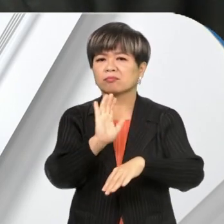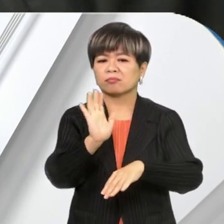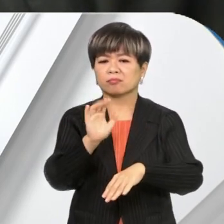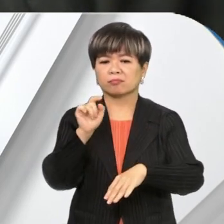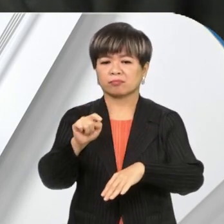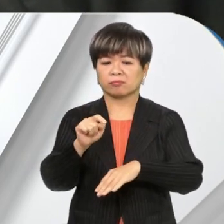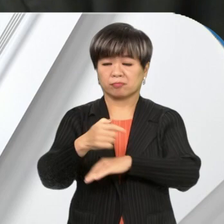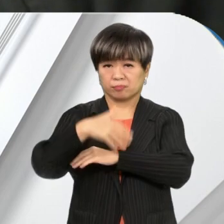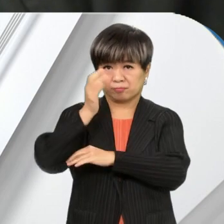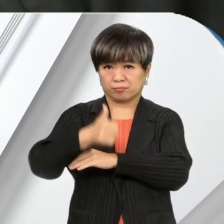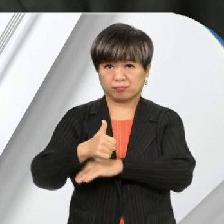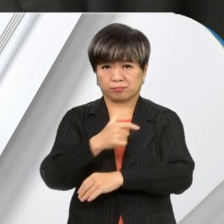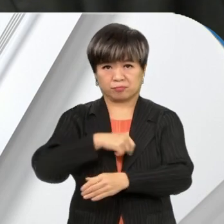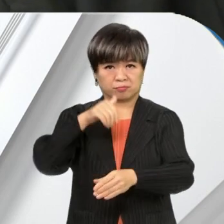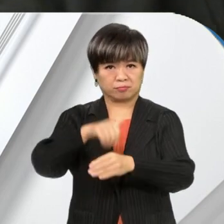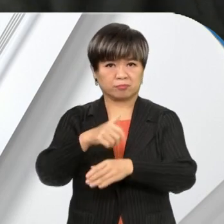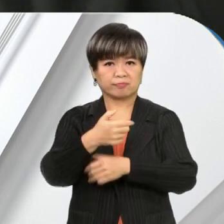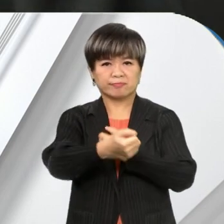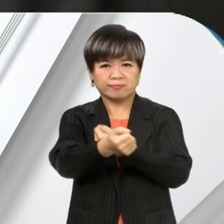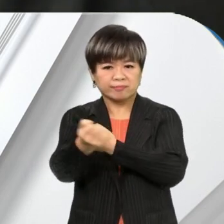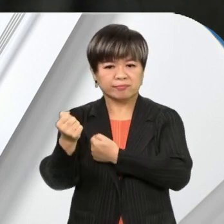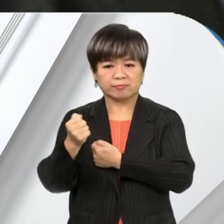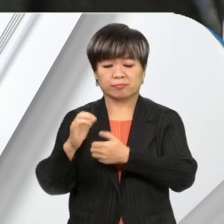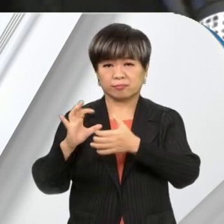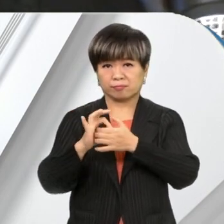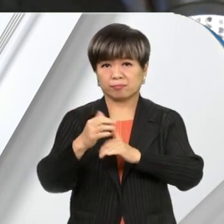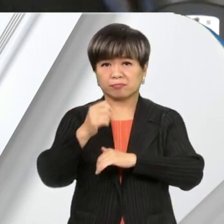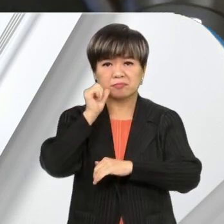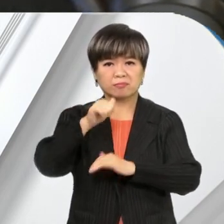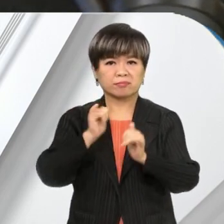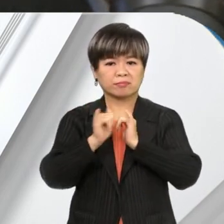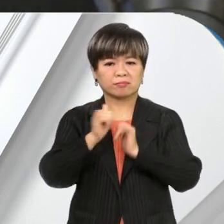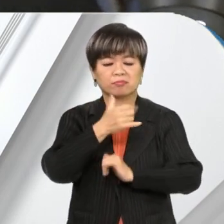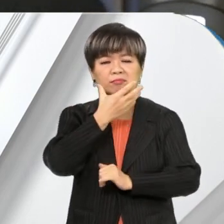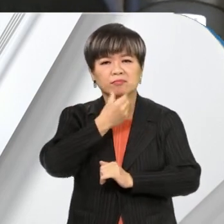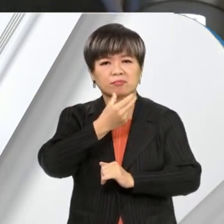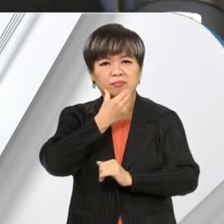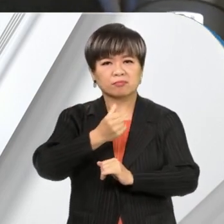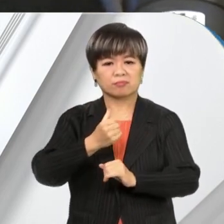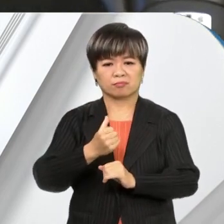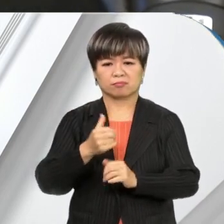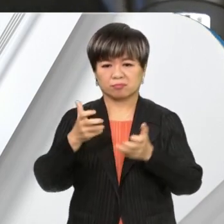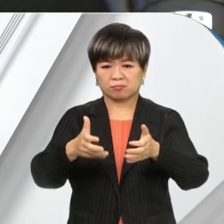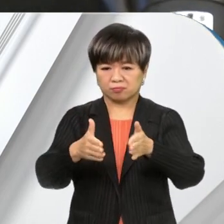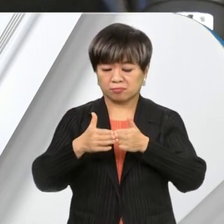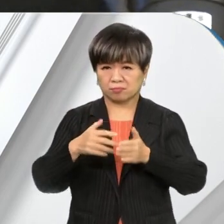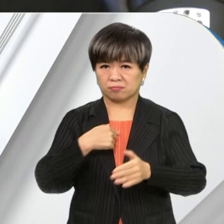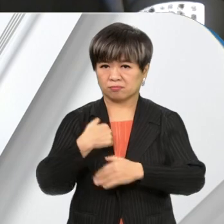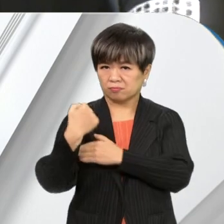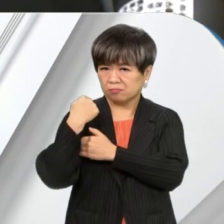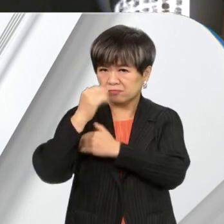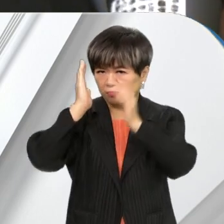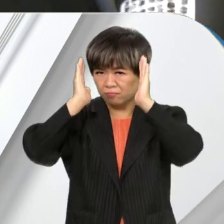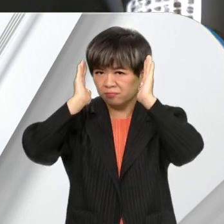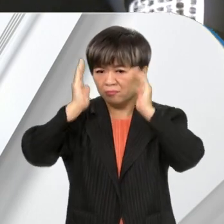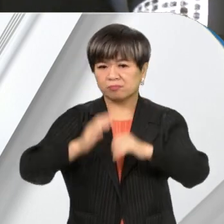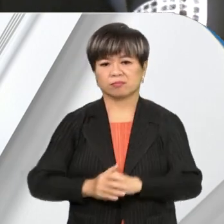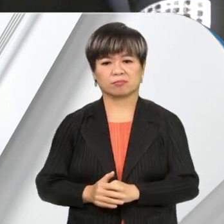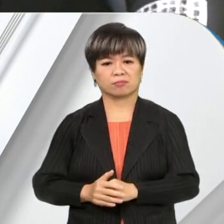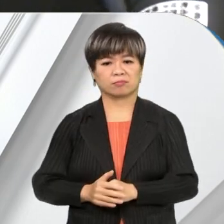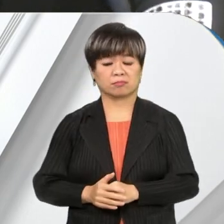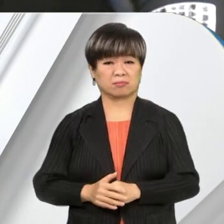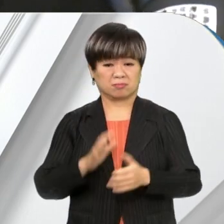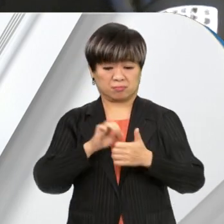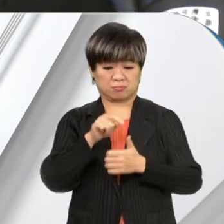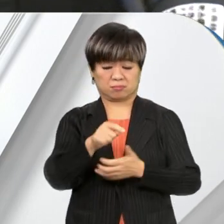长的选举，攸关我们苗栗县乡亲的幸福指数，我一定会很努力、很认真，我也不会因为